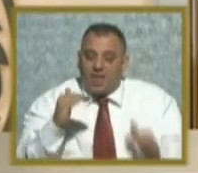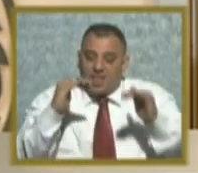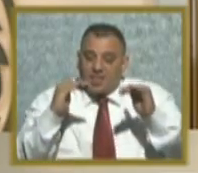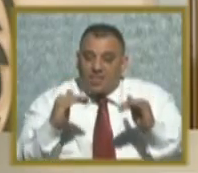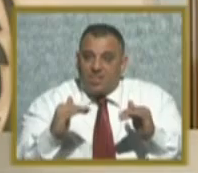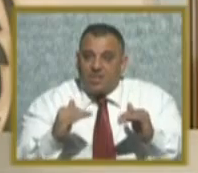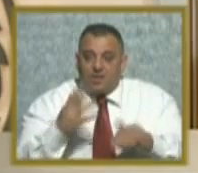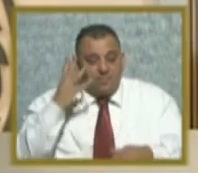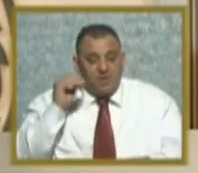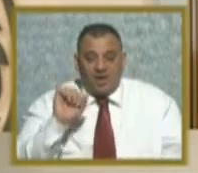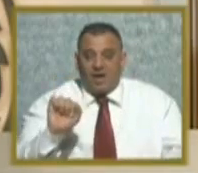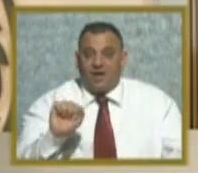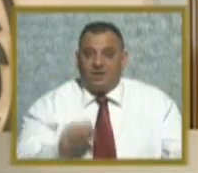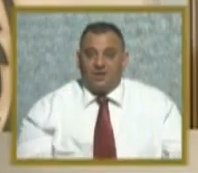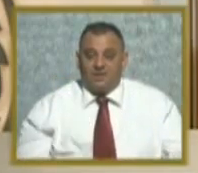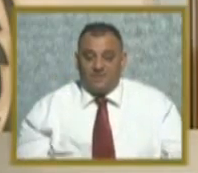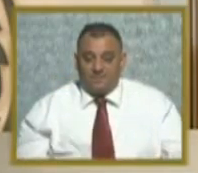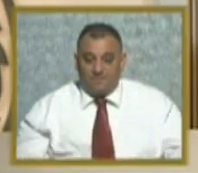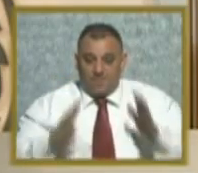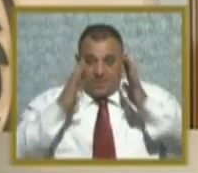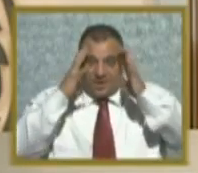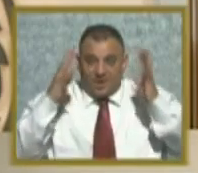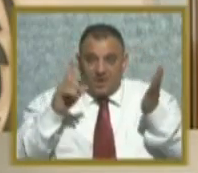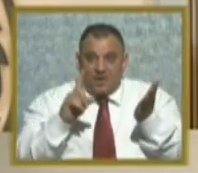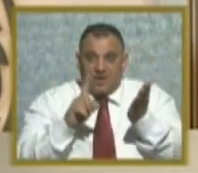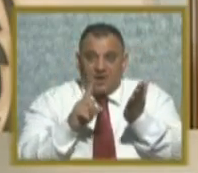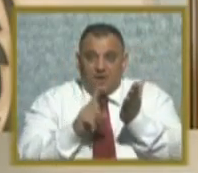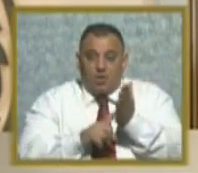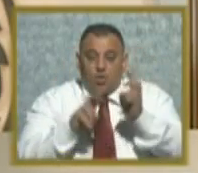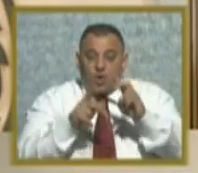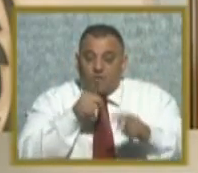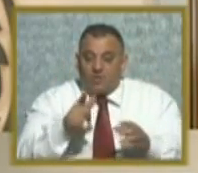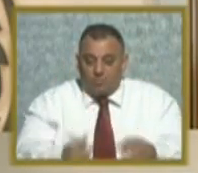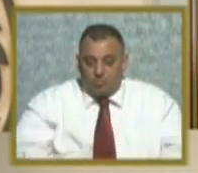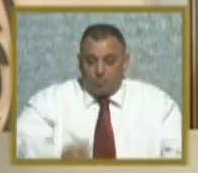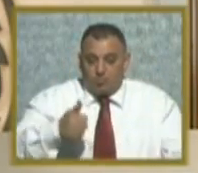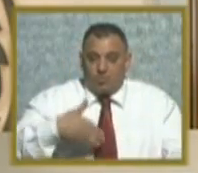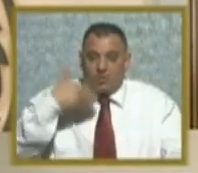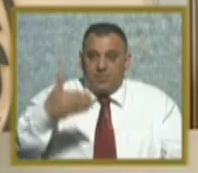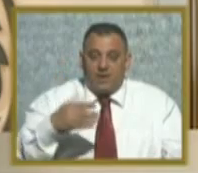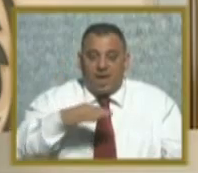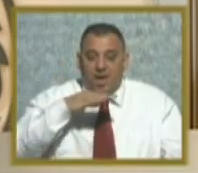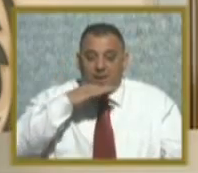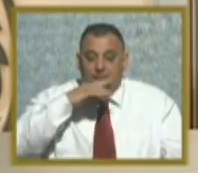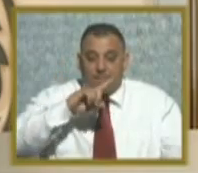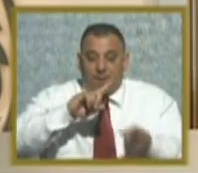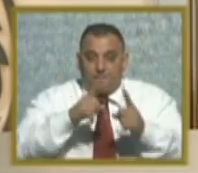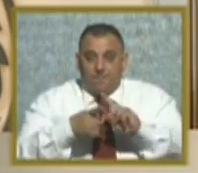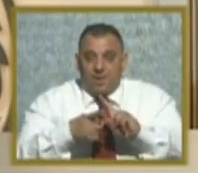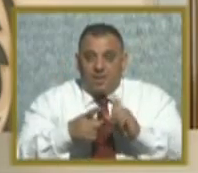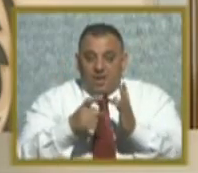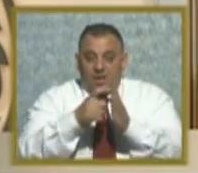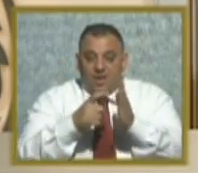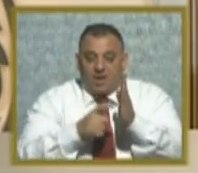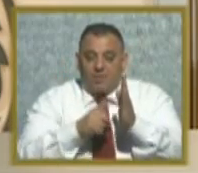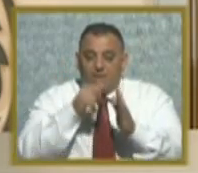بما يرضيهم. بعض الفقهاء طبعا قالوا بأن هذه يسمى الوصية الواجبة، يعطون نصيب والدهم، وهذا طبعا مخالف